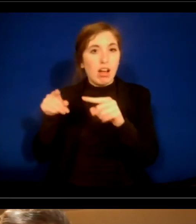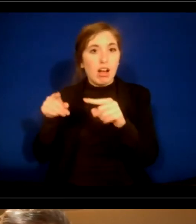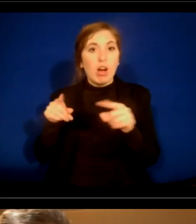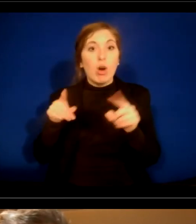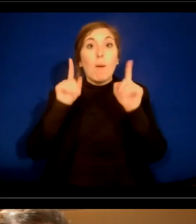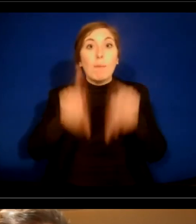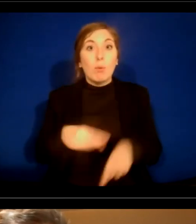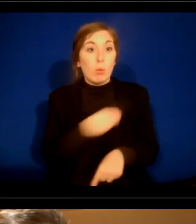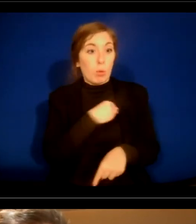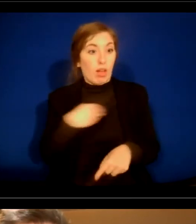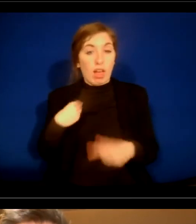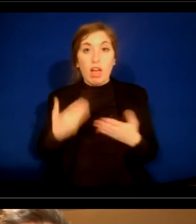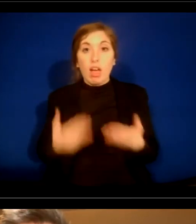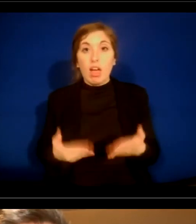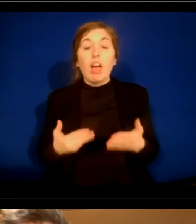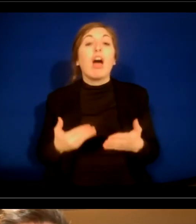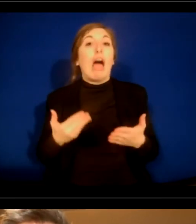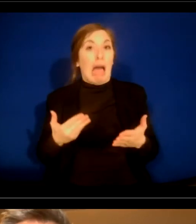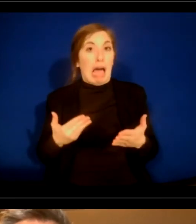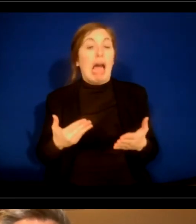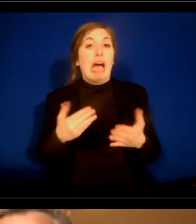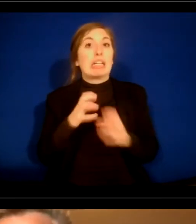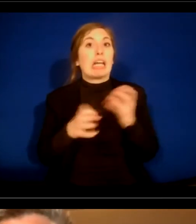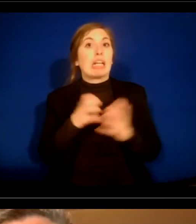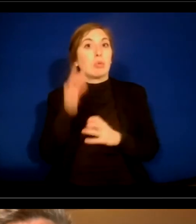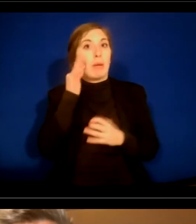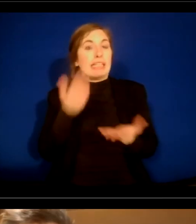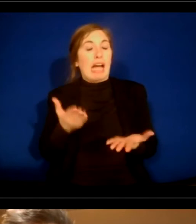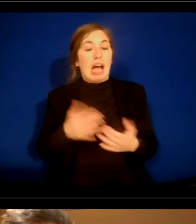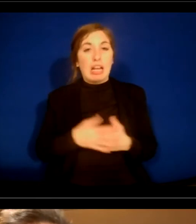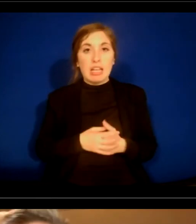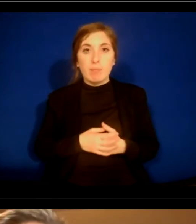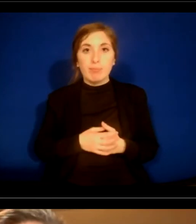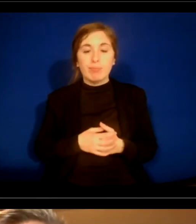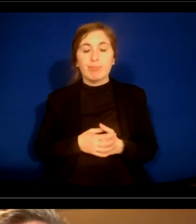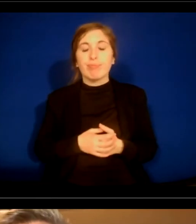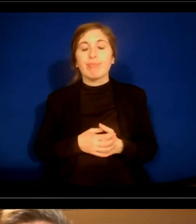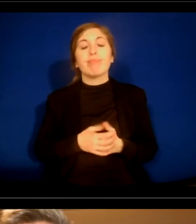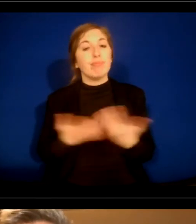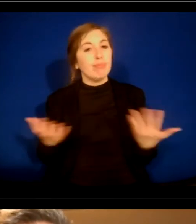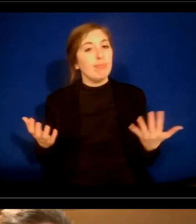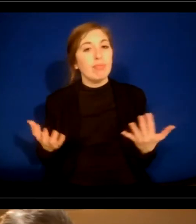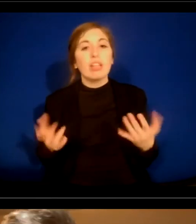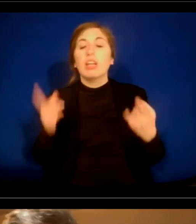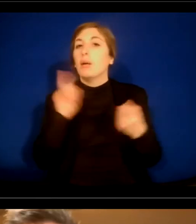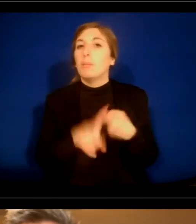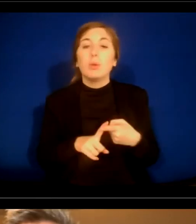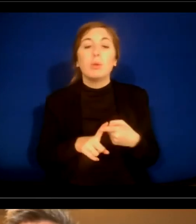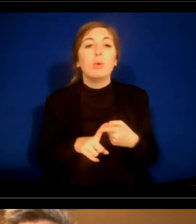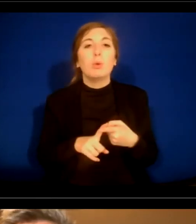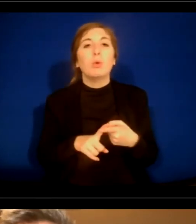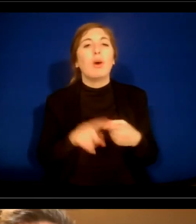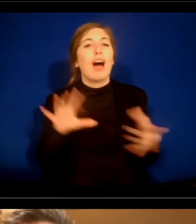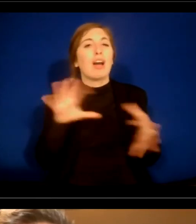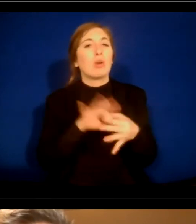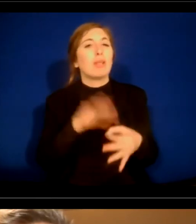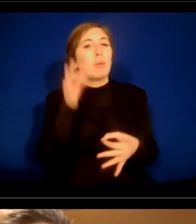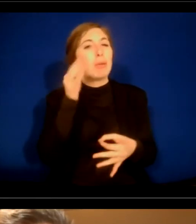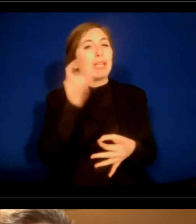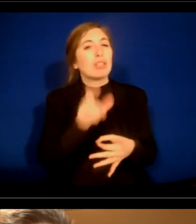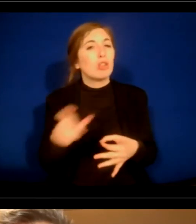mettere in relazione quello che uno è, che è molto bella, no? Quella parte lì non va normata, secondo me. Va normata magari